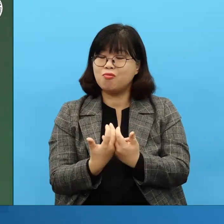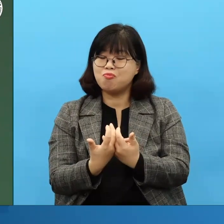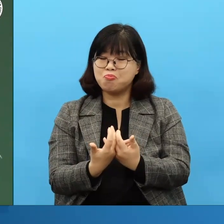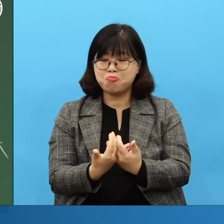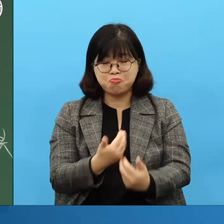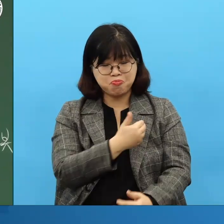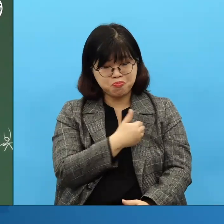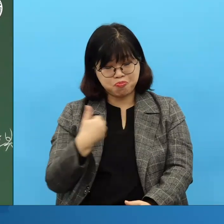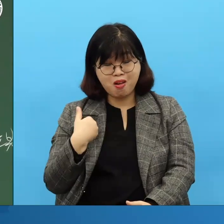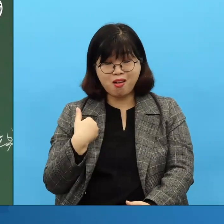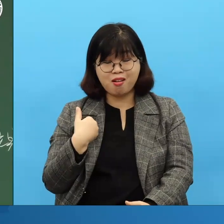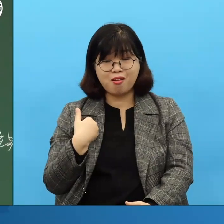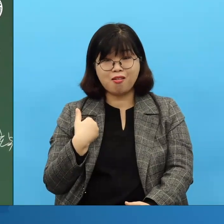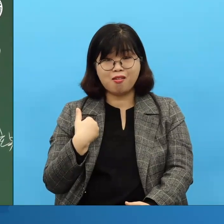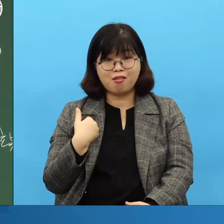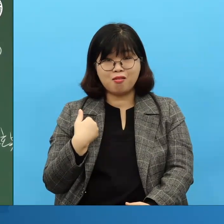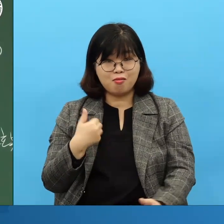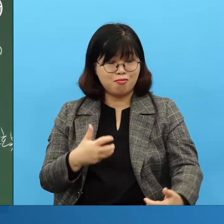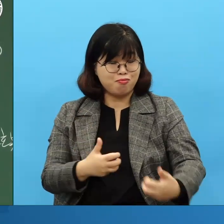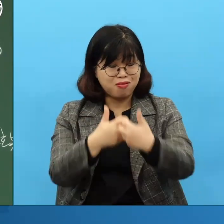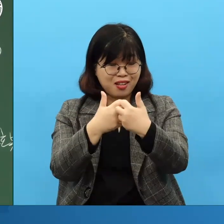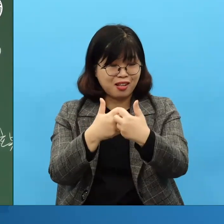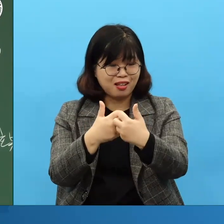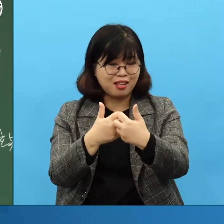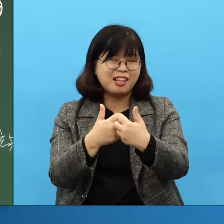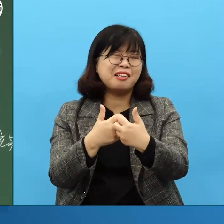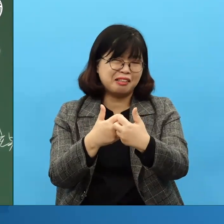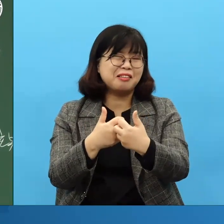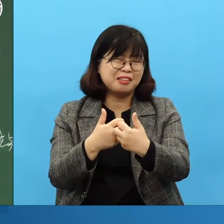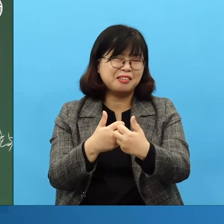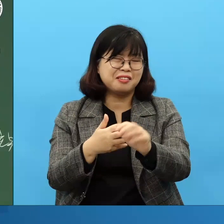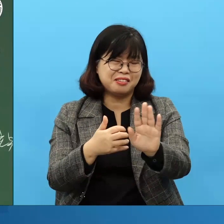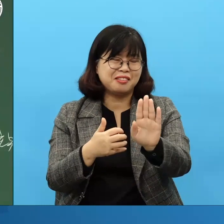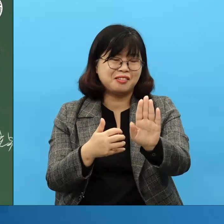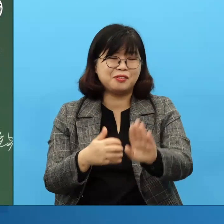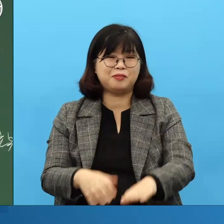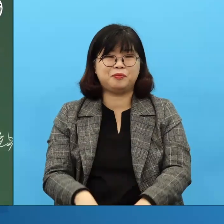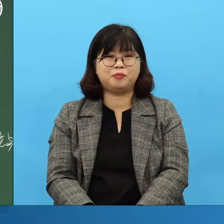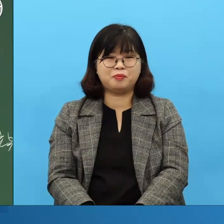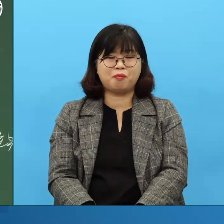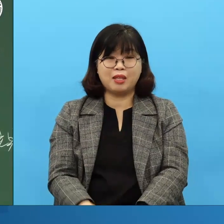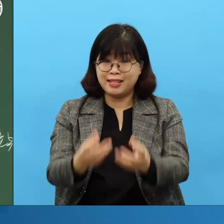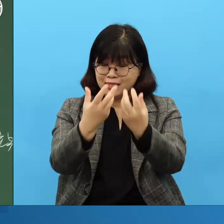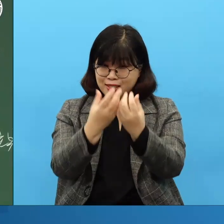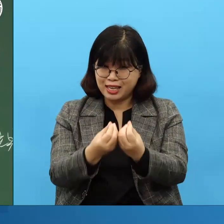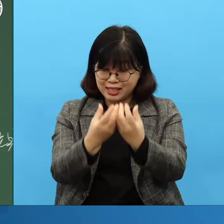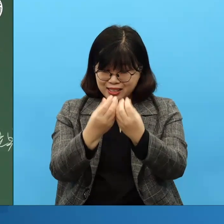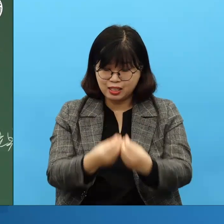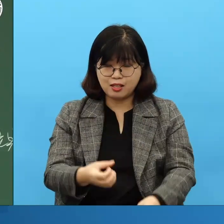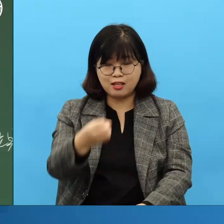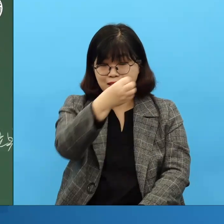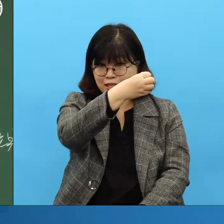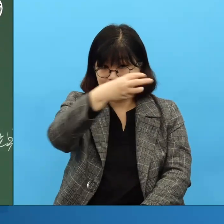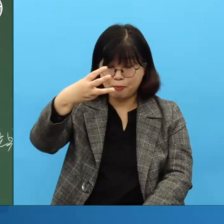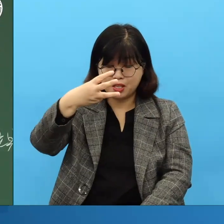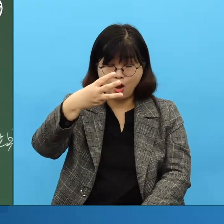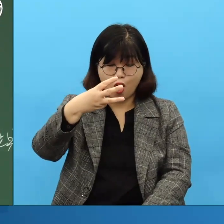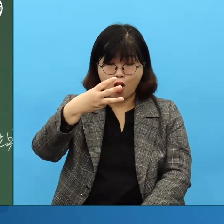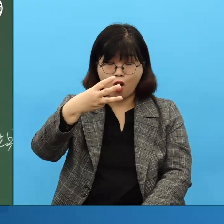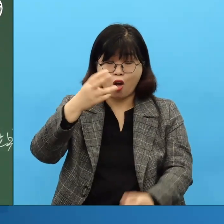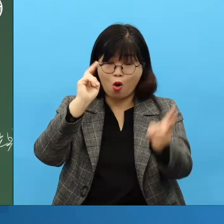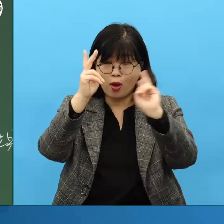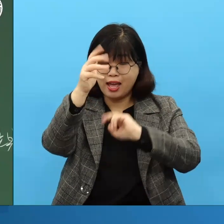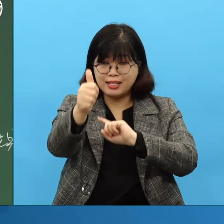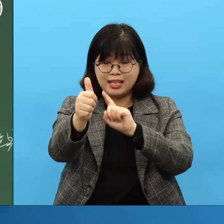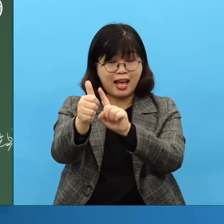이재용 삼성 회장을 보고 거지 이렇게 하면 그 사람 웃어요. CEO 그렇잖아요. Chairman Lee Jae-yong, if you were to go to him and say,